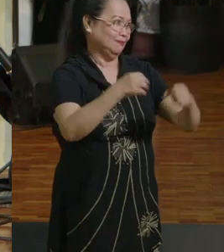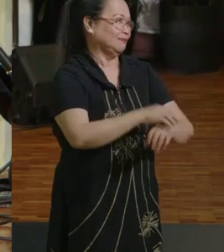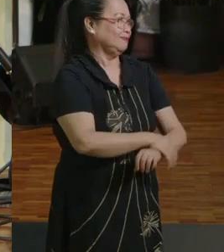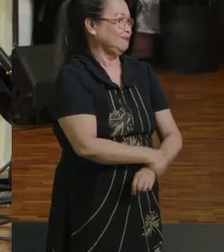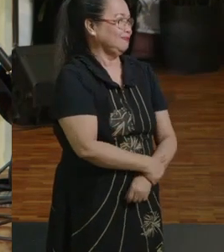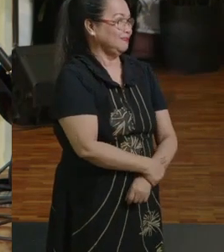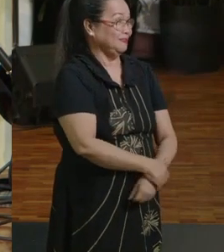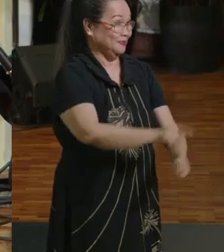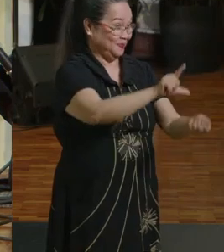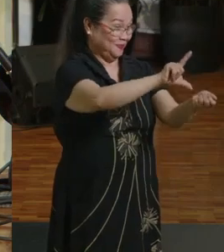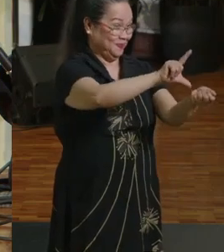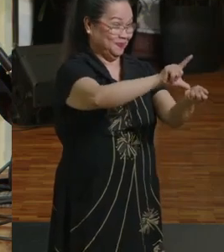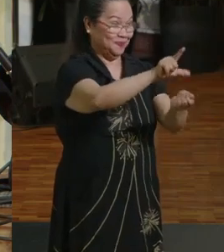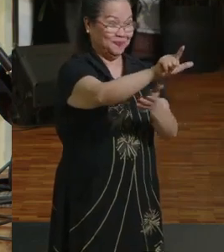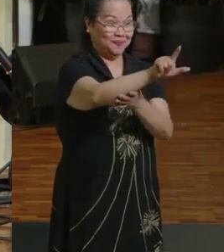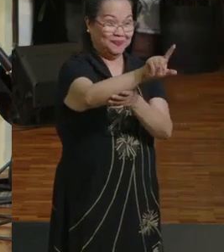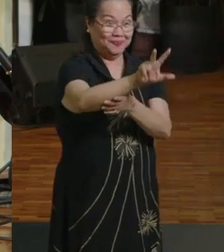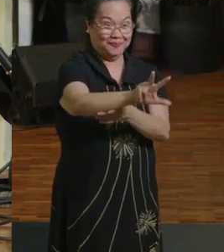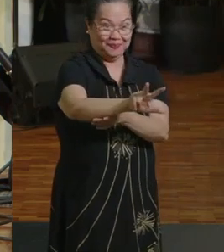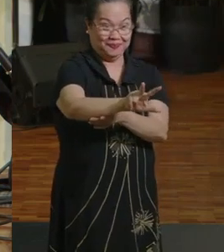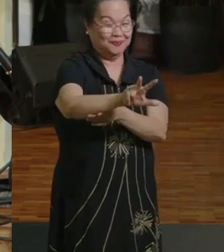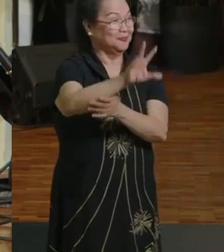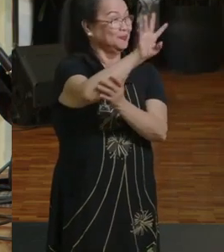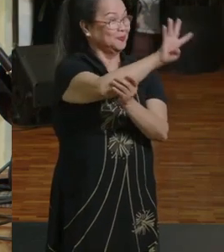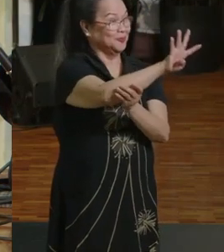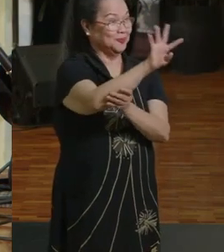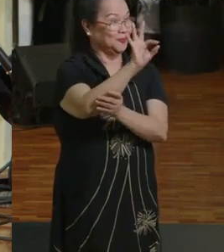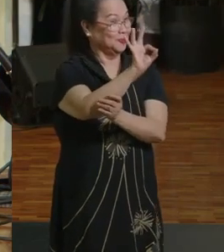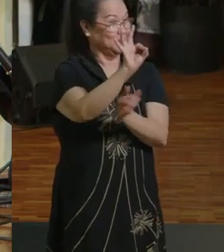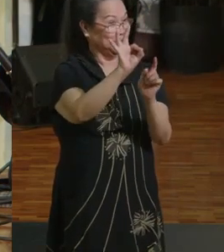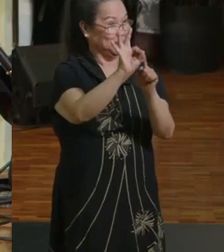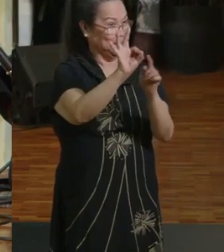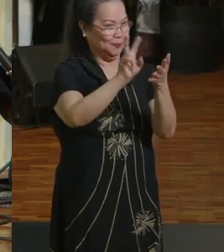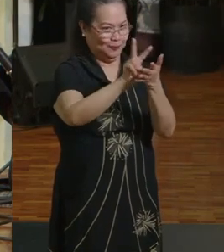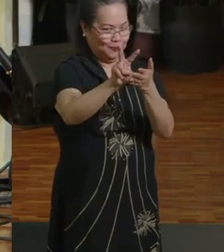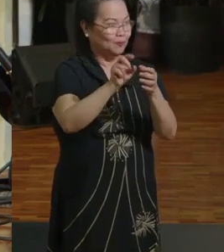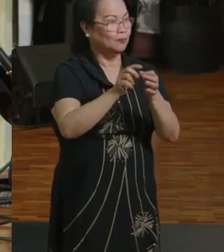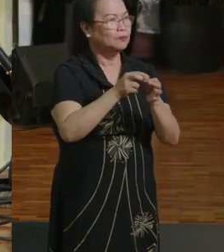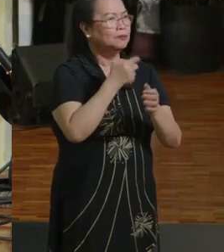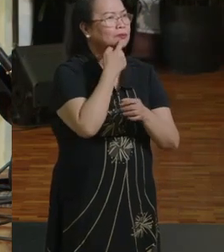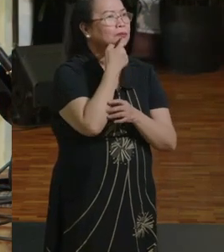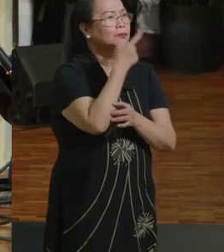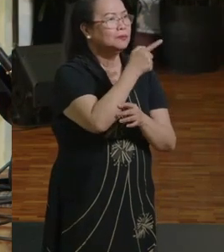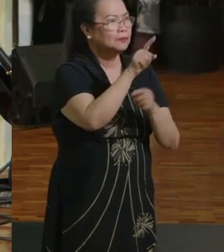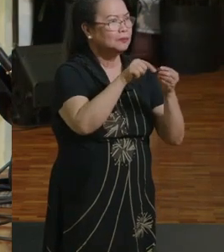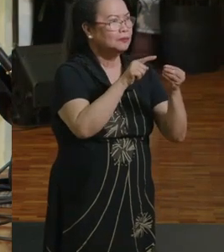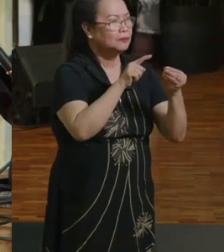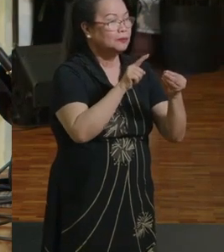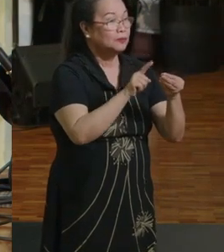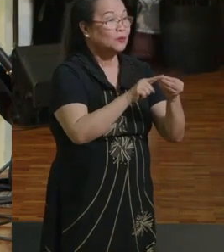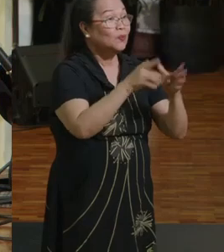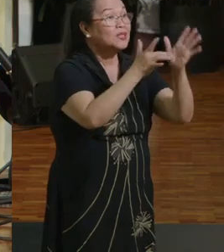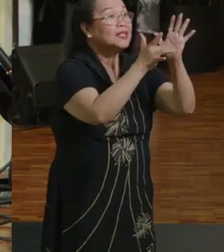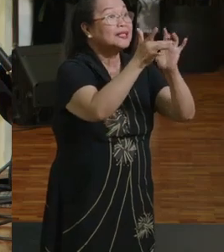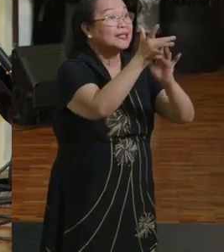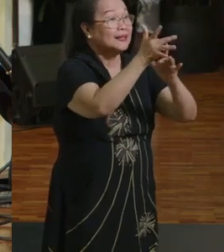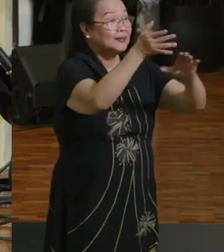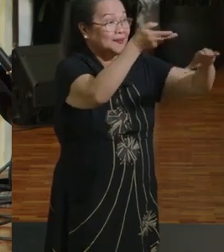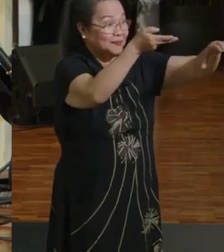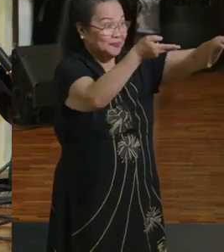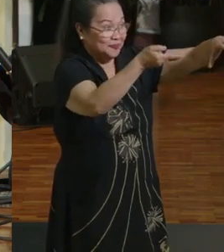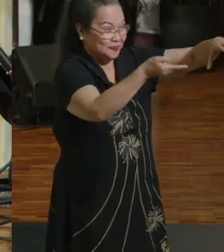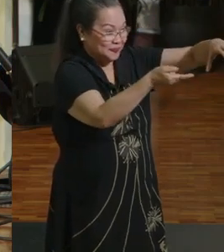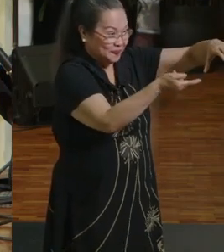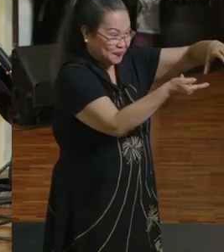Sa Luke 23:49, nung siya ay nililibing, ang